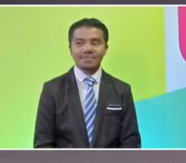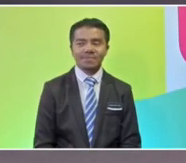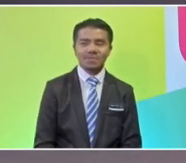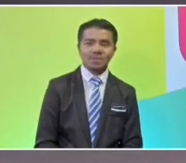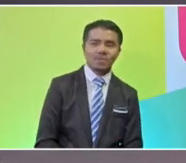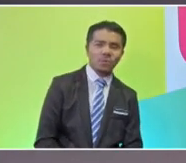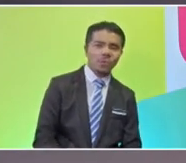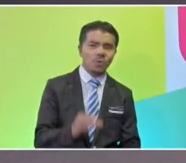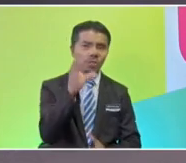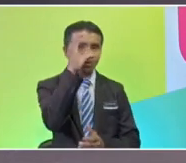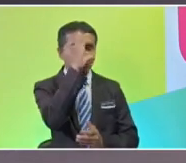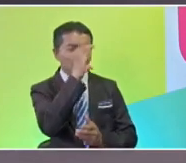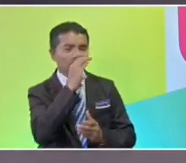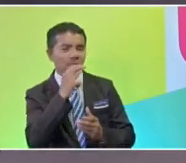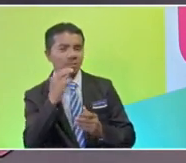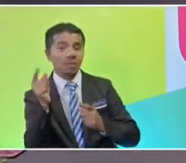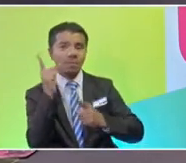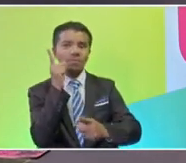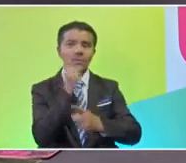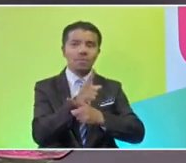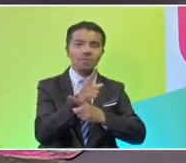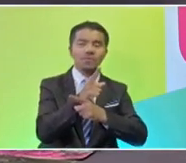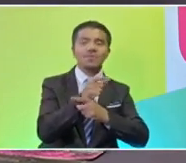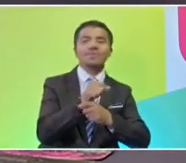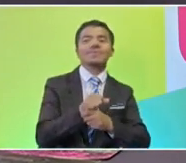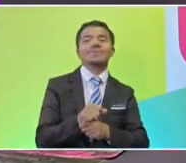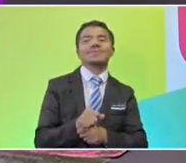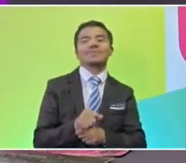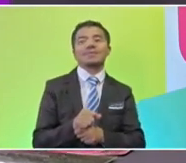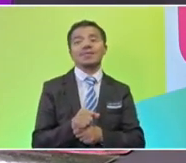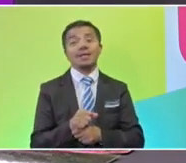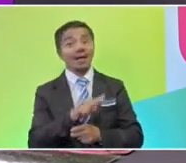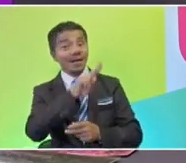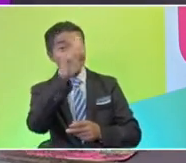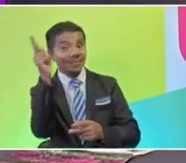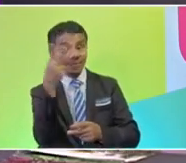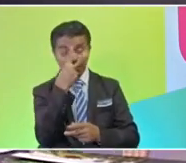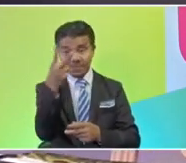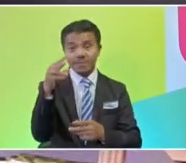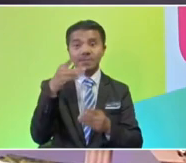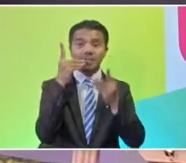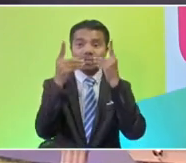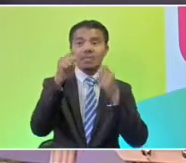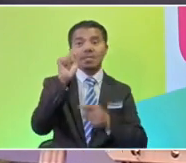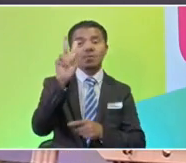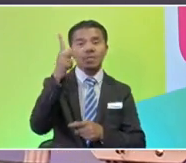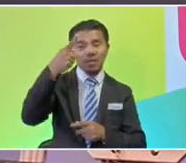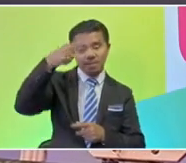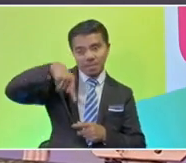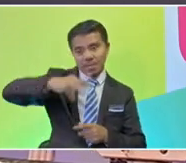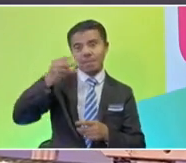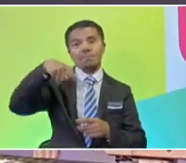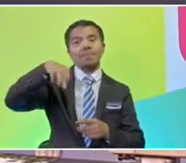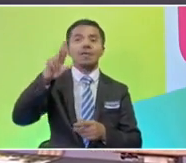cantik betul tumbuhannya di sini Hai semua anda sudah menonton di Net TVN hari ini kita dalam slot prasekolah